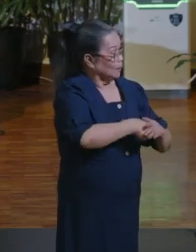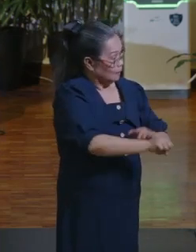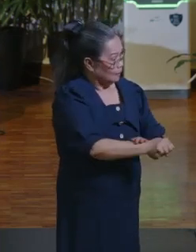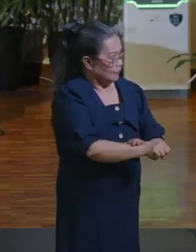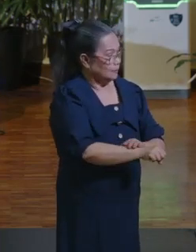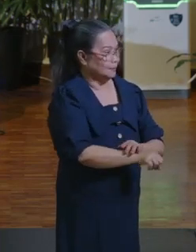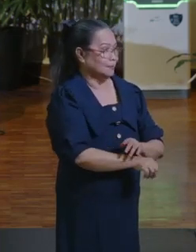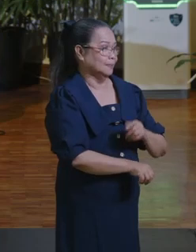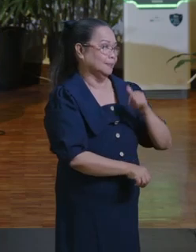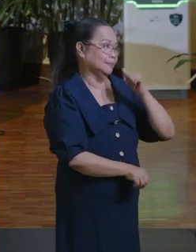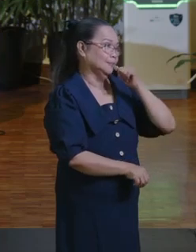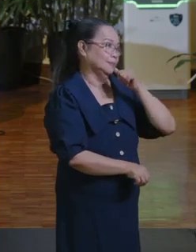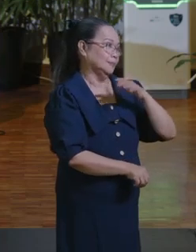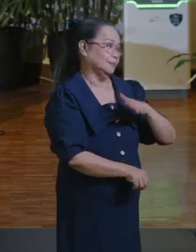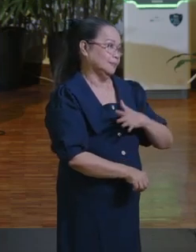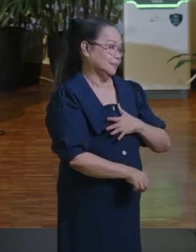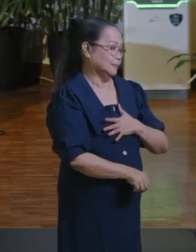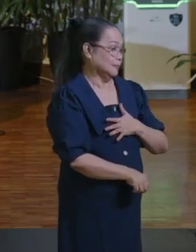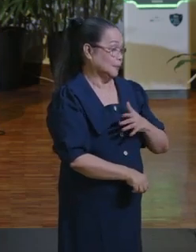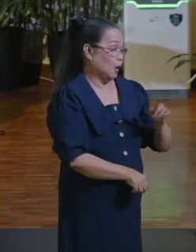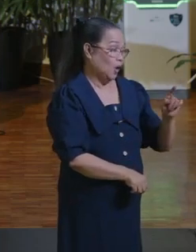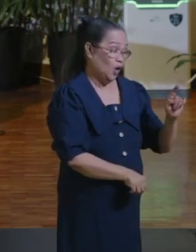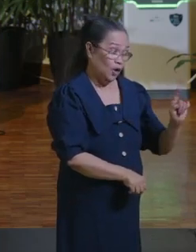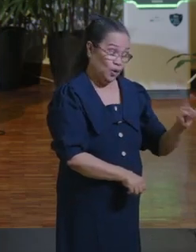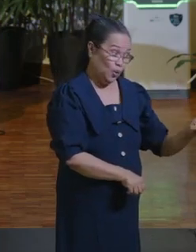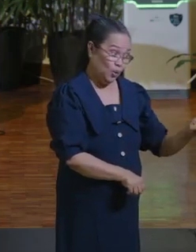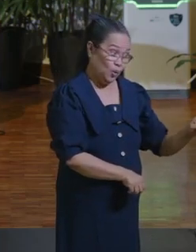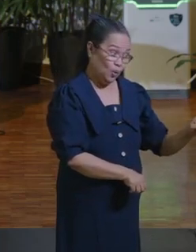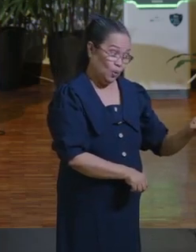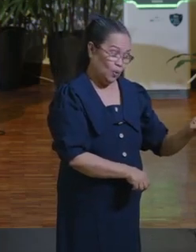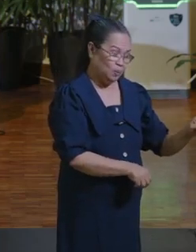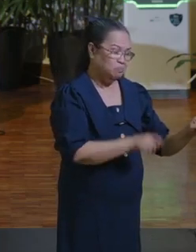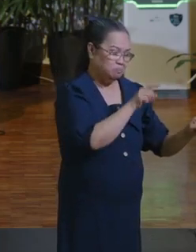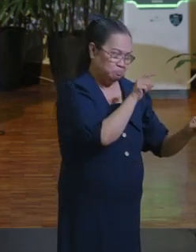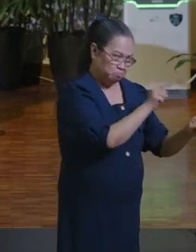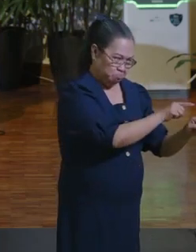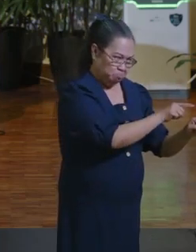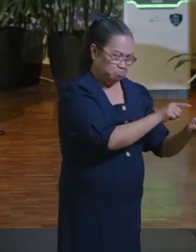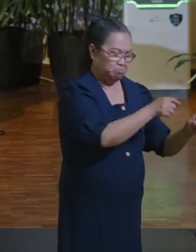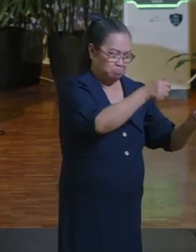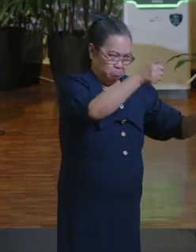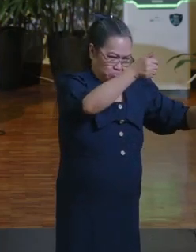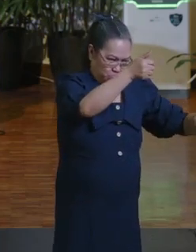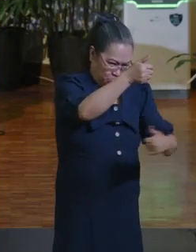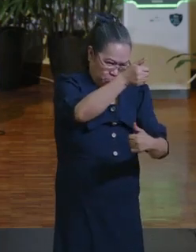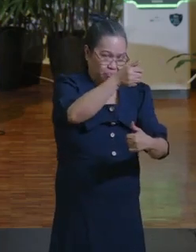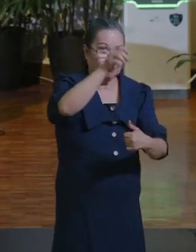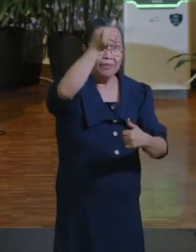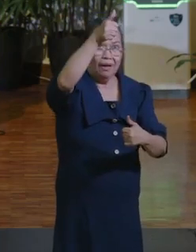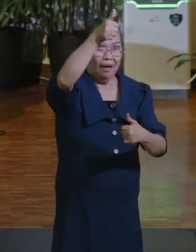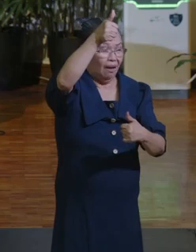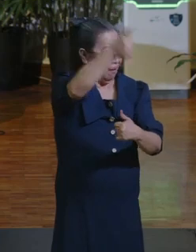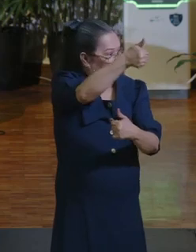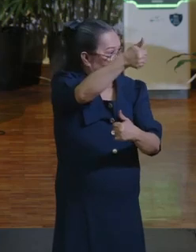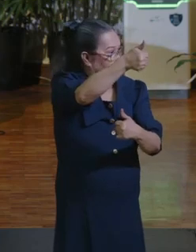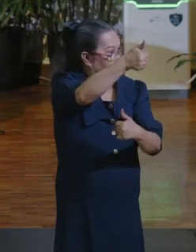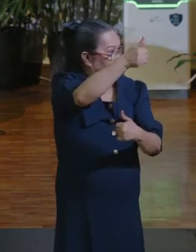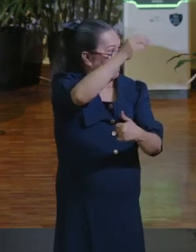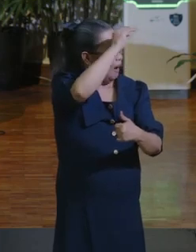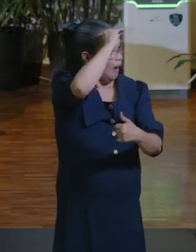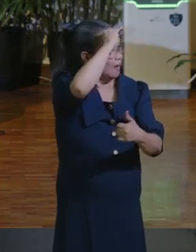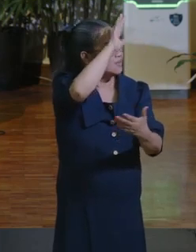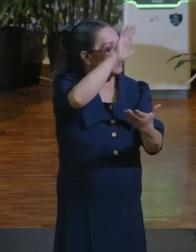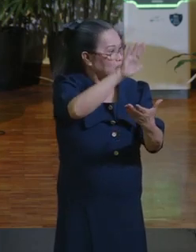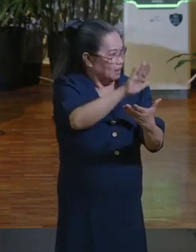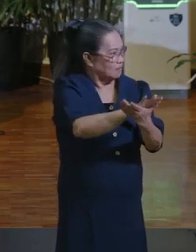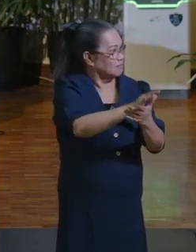Your desire shall be contrary to your husband, or shall be towards your husband, But he shall rule over you. Ano ibig